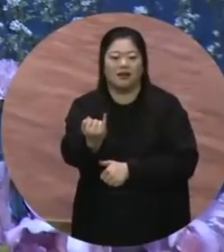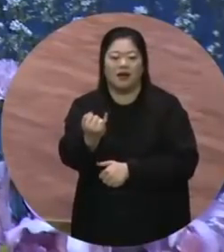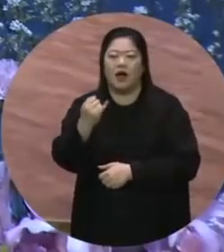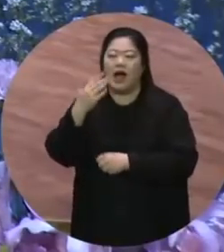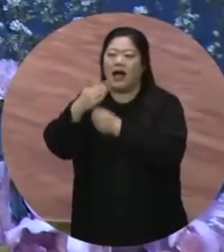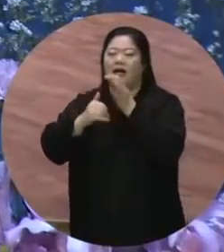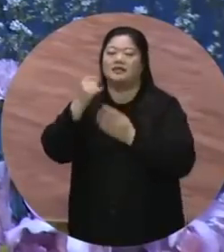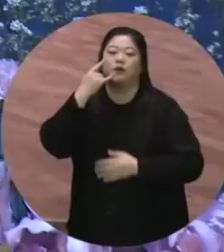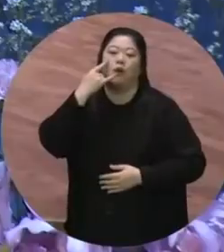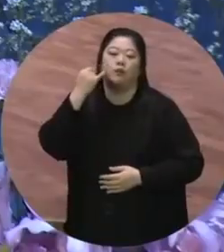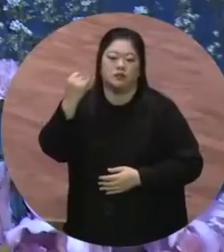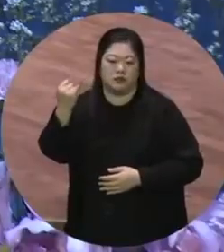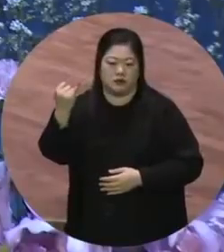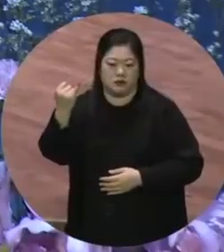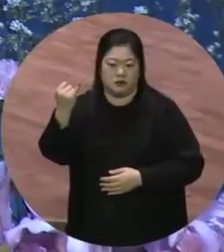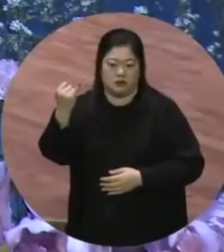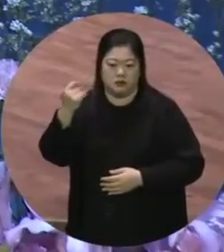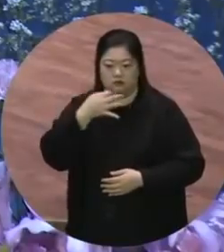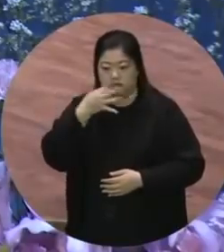하나님.